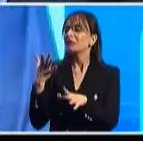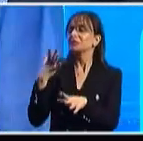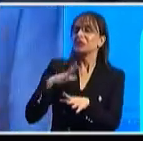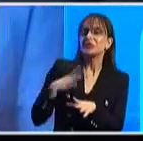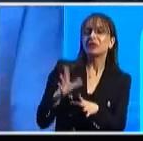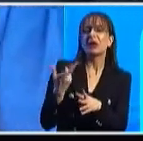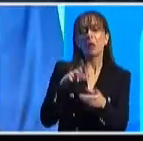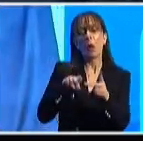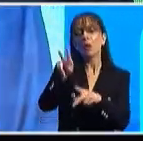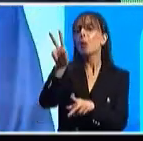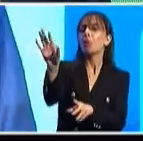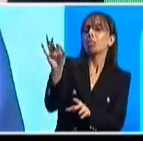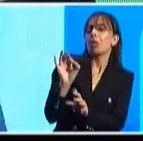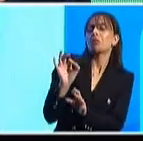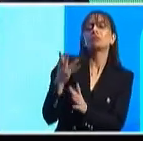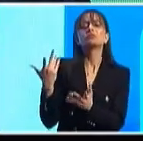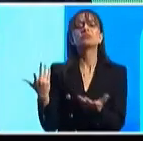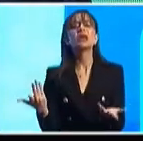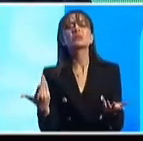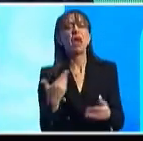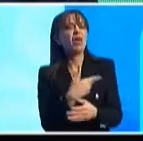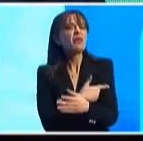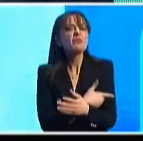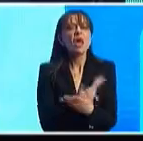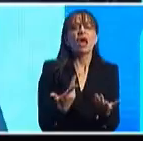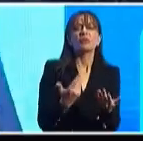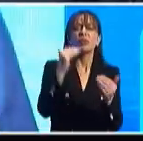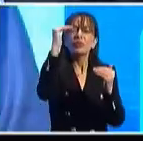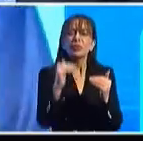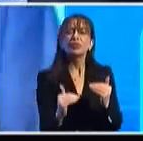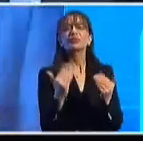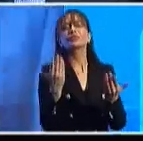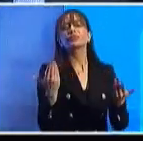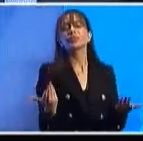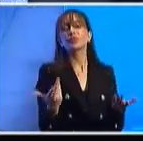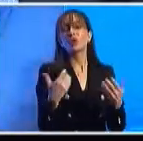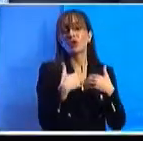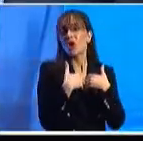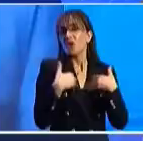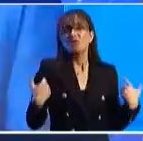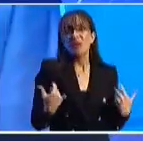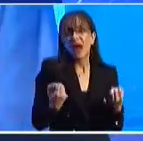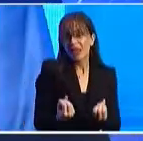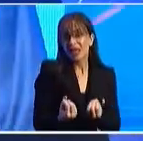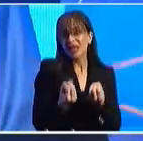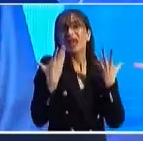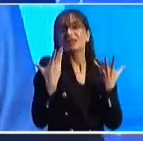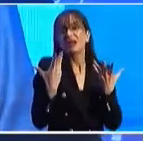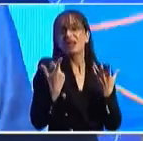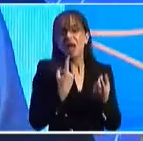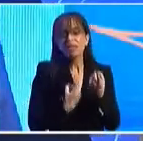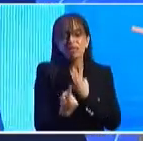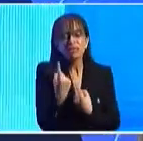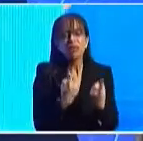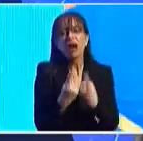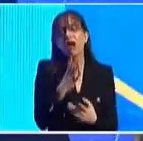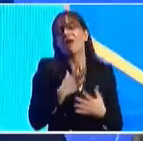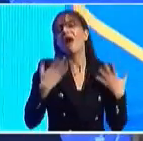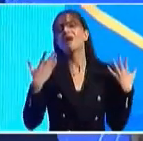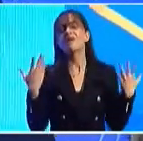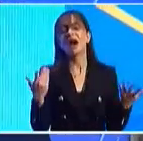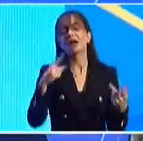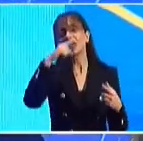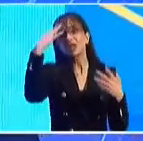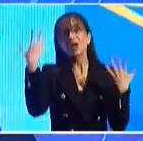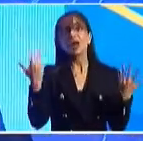seçme, hizmet kalitesinin işte orada düşüklüğü, güvenlik yetersizliğinden şikayet ediyor. İnşallah biz